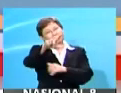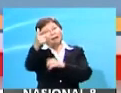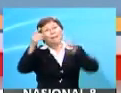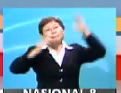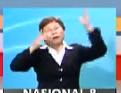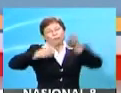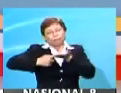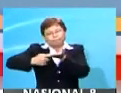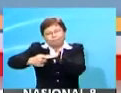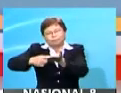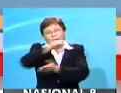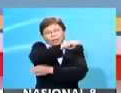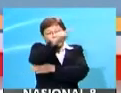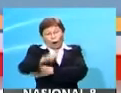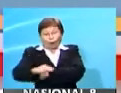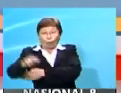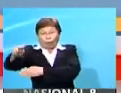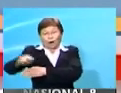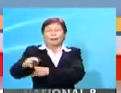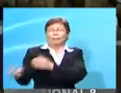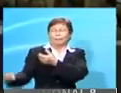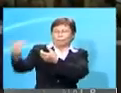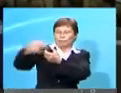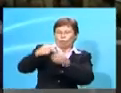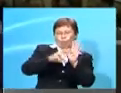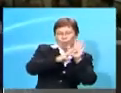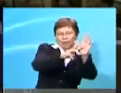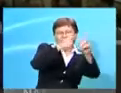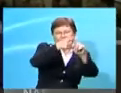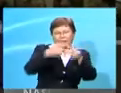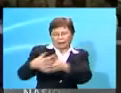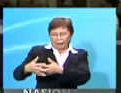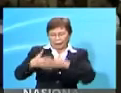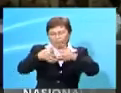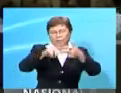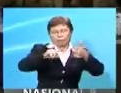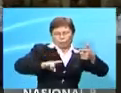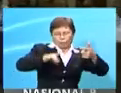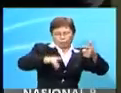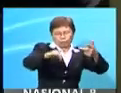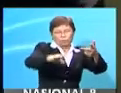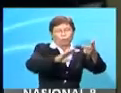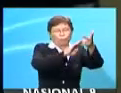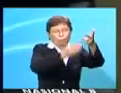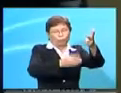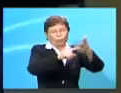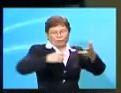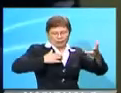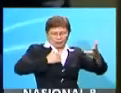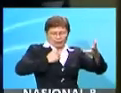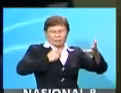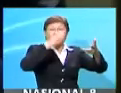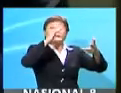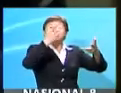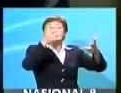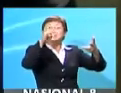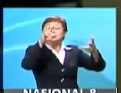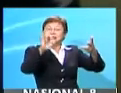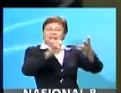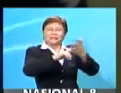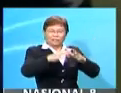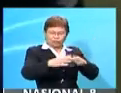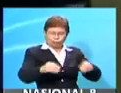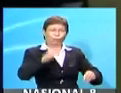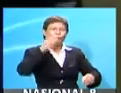Malaysia rundingan di Hawai itu turut melibatkan delegasi dari Amerika Syarikat Australia Brunei Canada Chile jepun